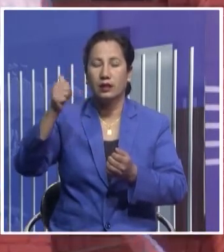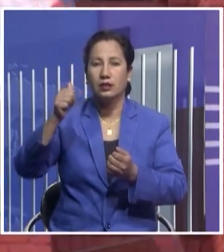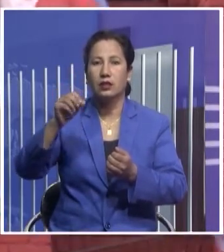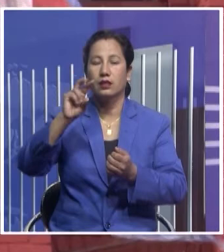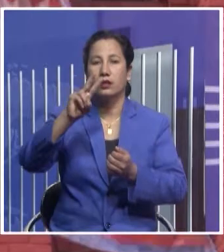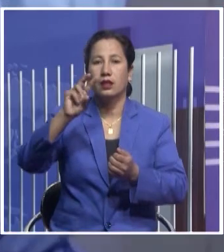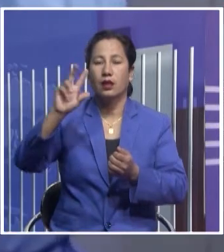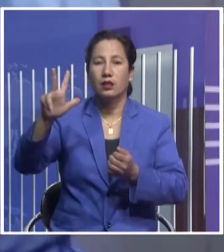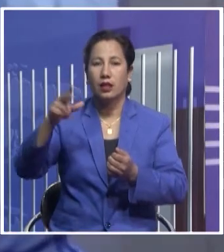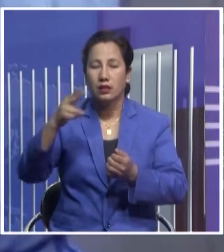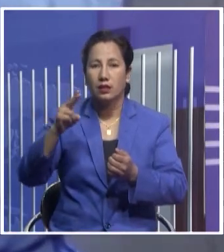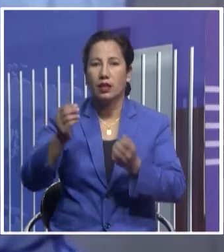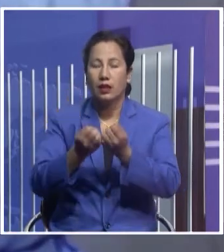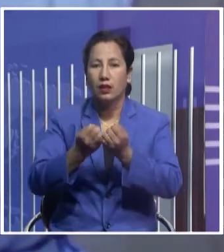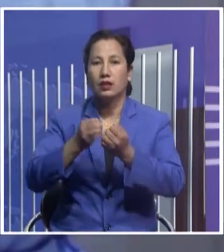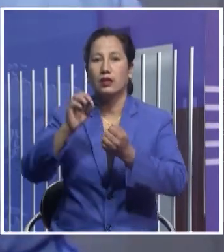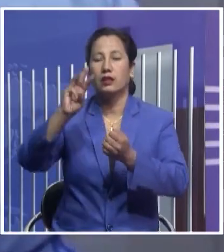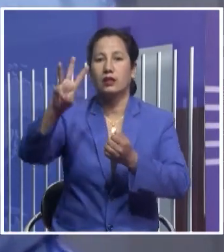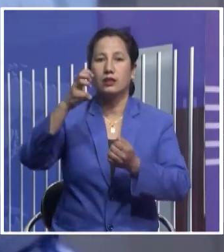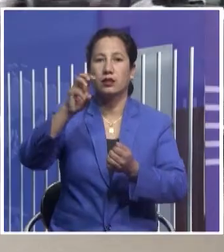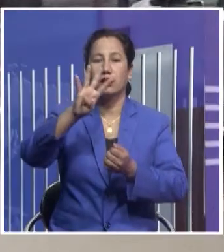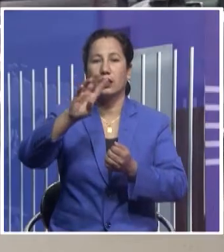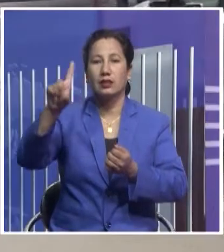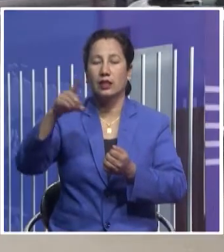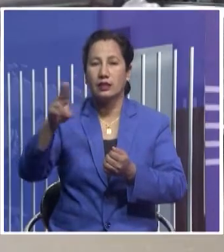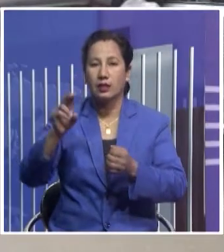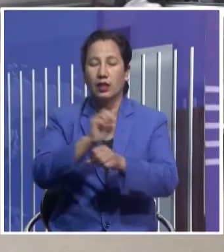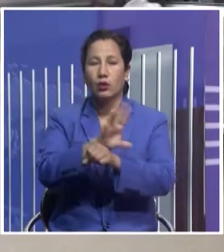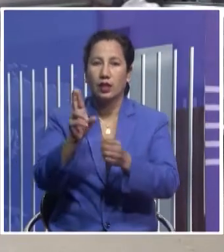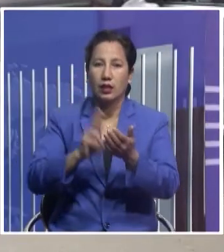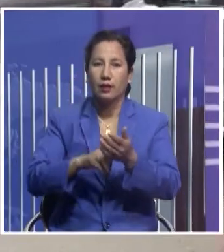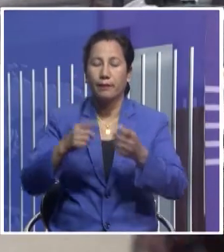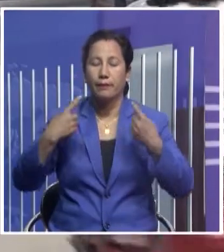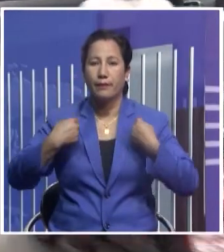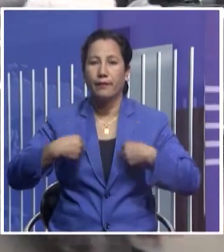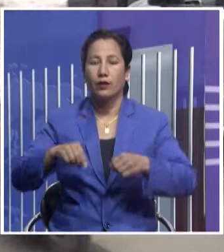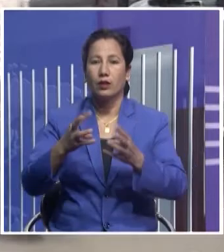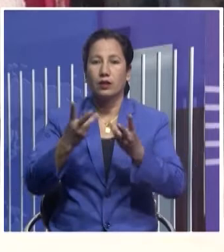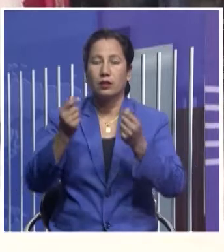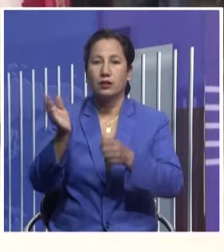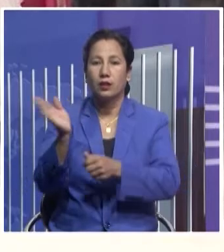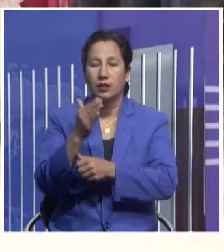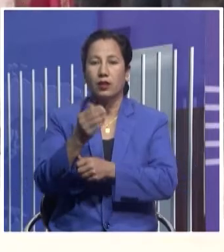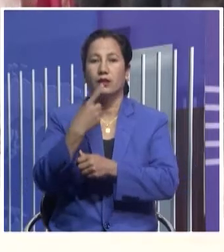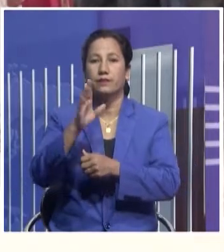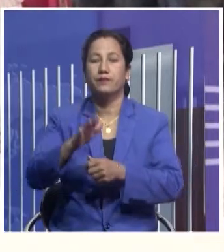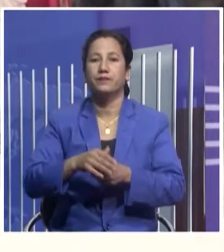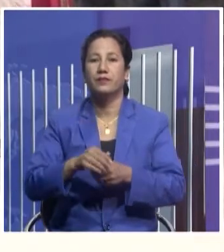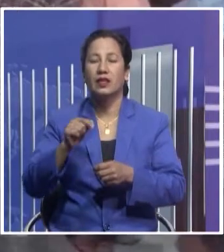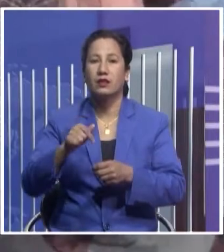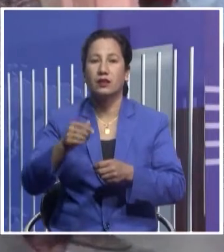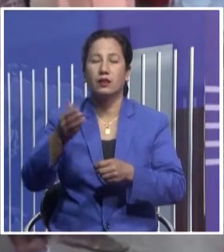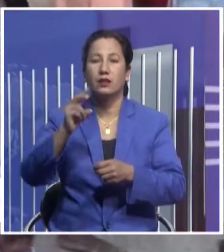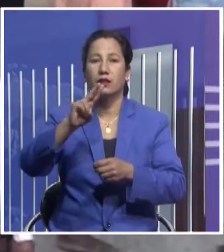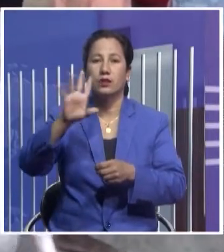गरी 341 जनामा कोरोना संक्रमण पुष्टि भएको स्वास्थ्य तथा जनसङ्ख्या मन्त्रालयले जनाएको छ। यस्तै